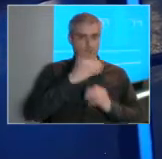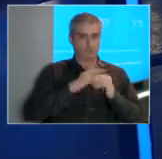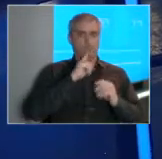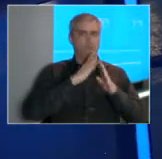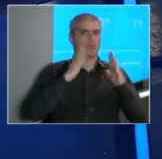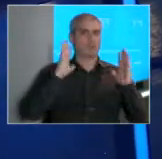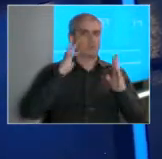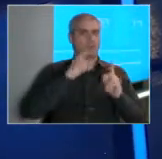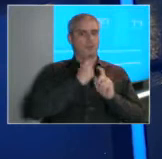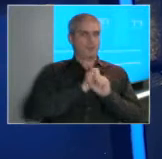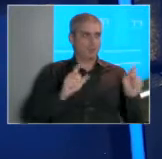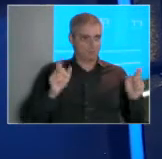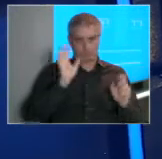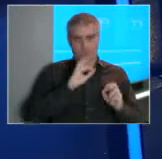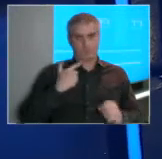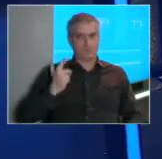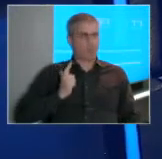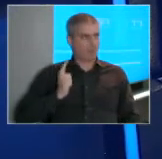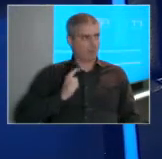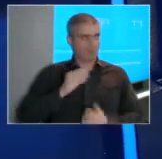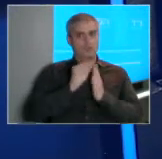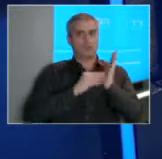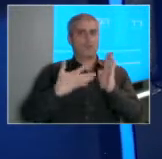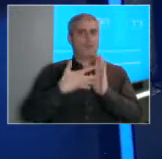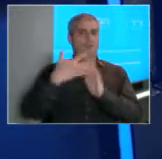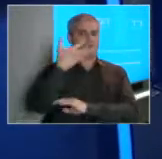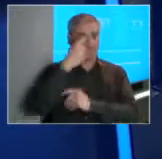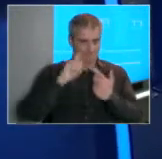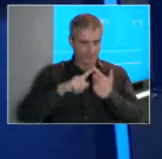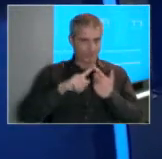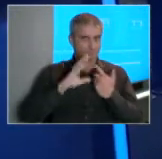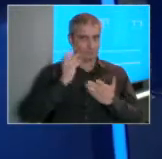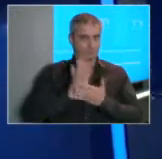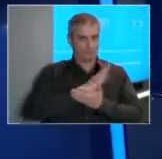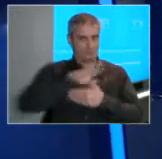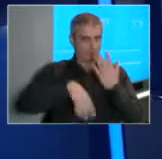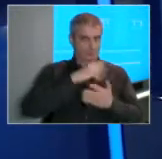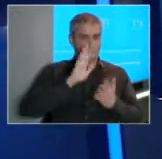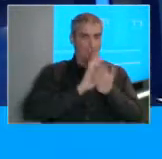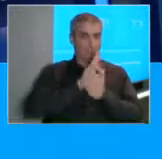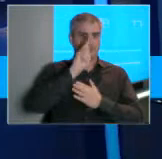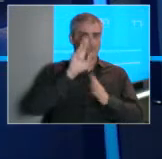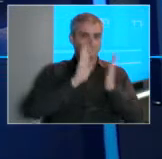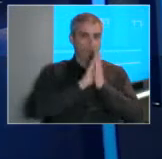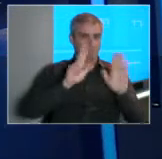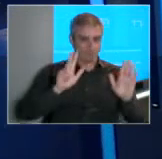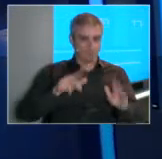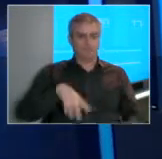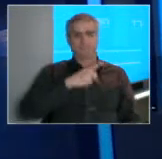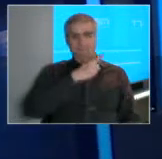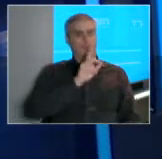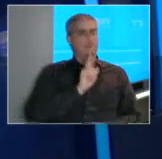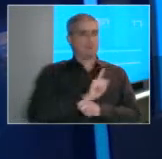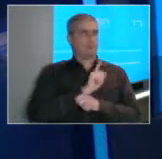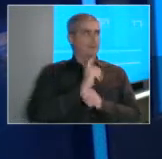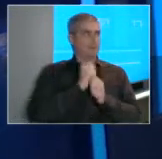שנה מאוד מאוד גירעונית. אנחנו עדיין מחכים לדוח מבקר המדינה על מה שבישלו שם בדצמבר 18. אנגלמן בינתיים